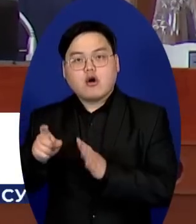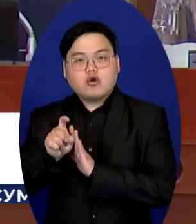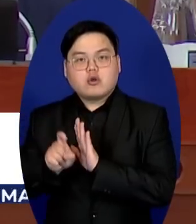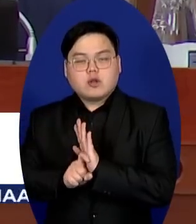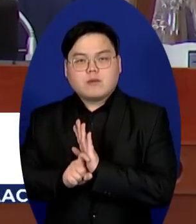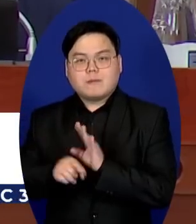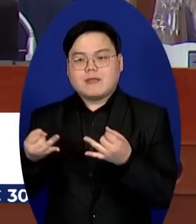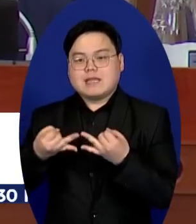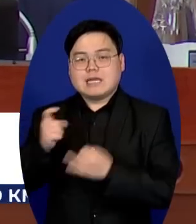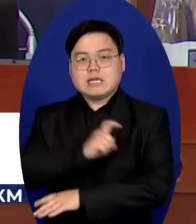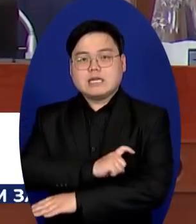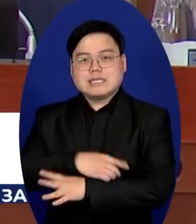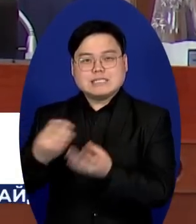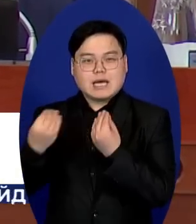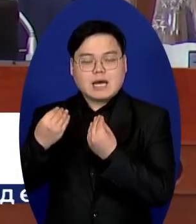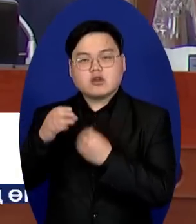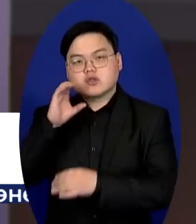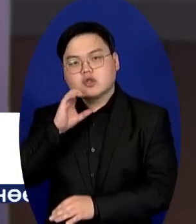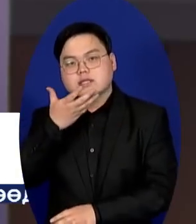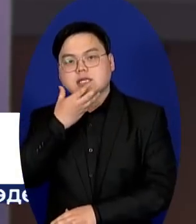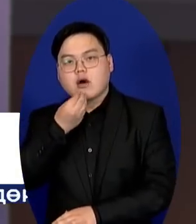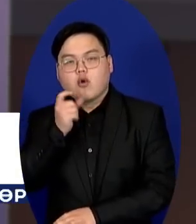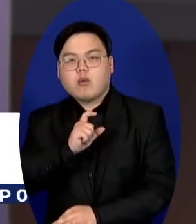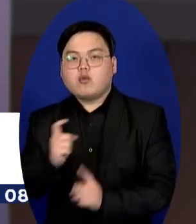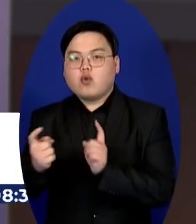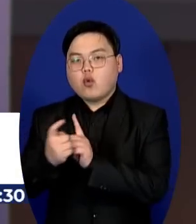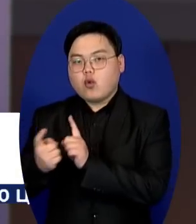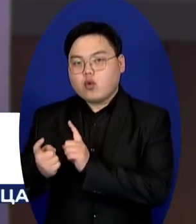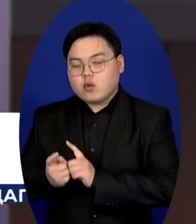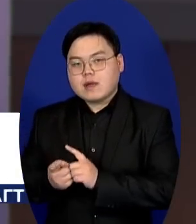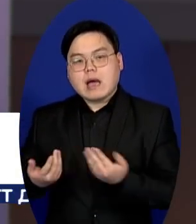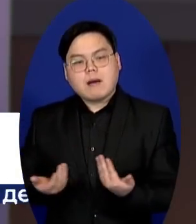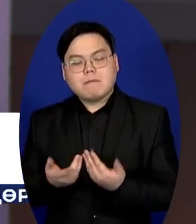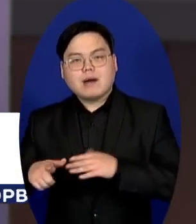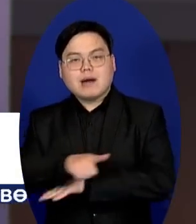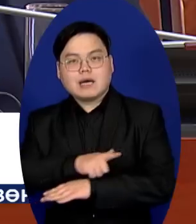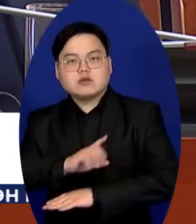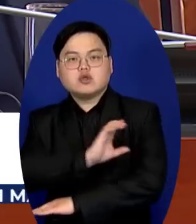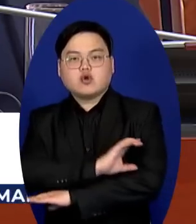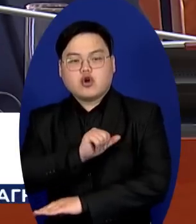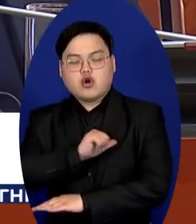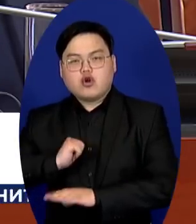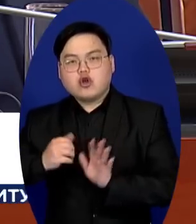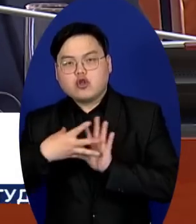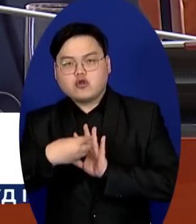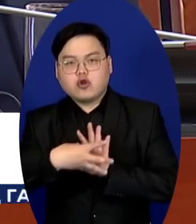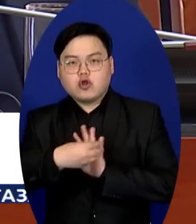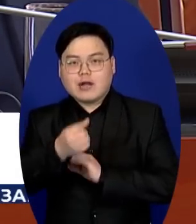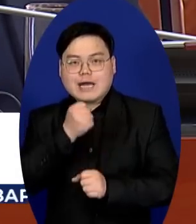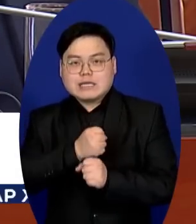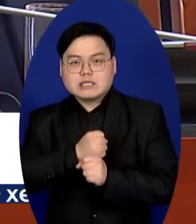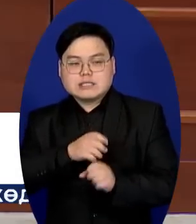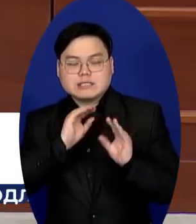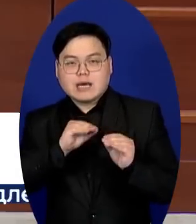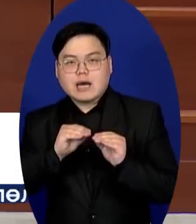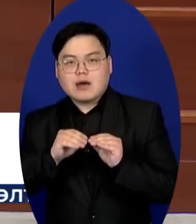захим хичээл сургалтад хамрагдаж, сонирхолтой зочдтой уулзахаас гадна амьдарч байгаа газар, сургууль дээрээ нөлөөллийн ажил, өдөрлөг зохион